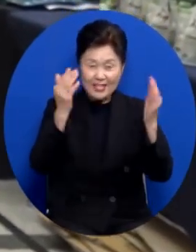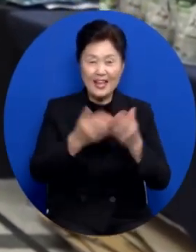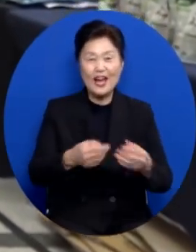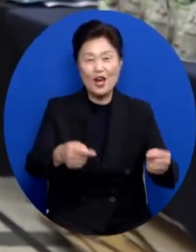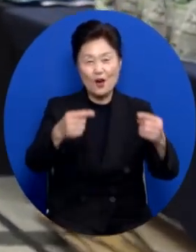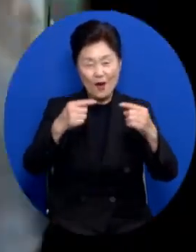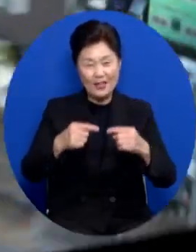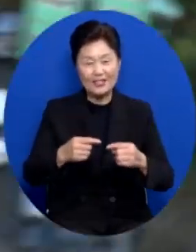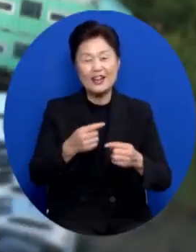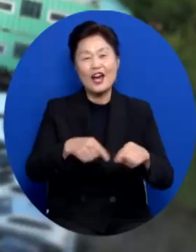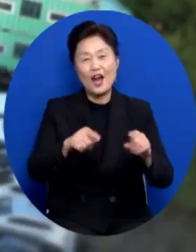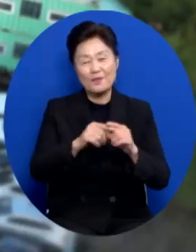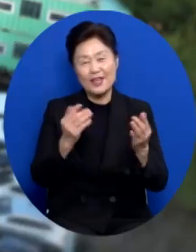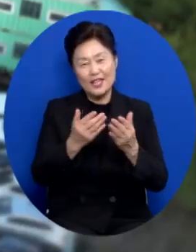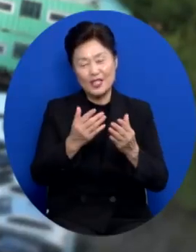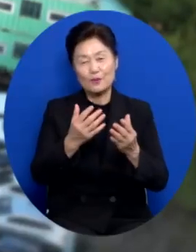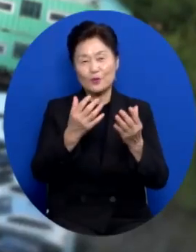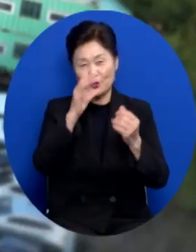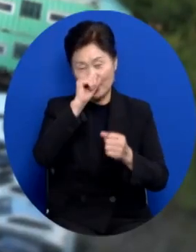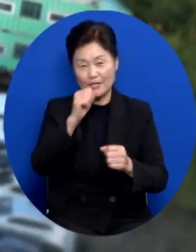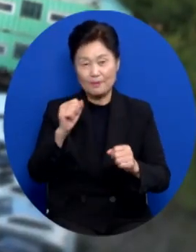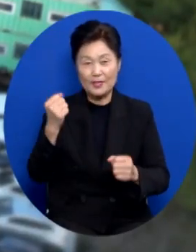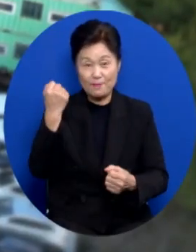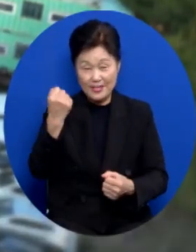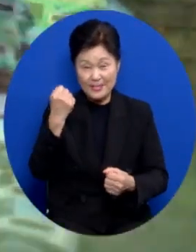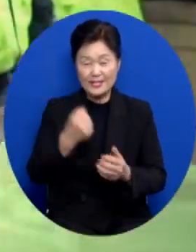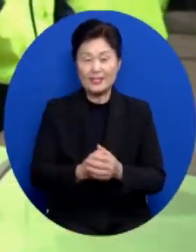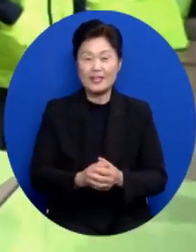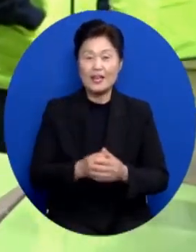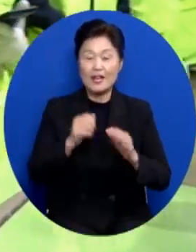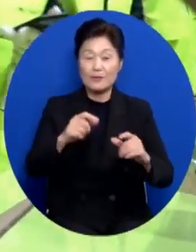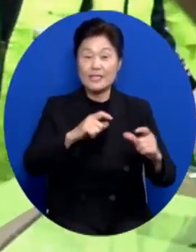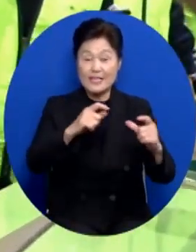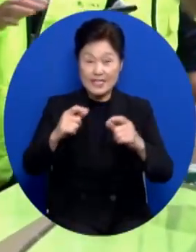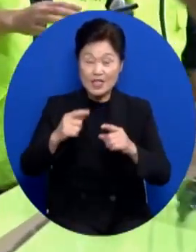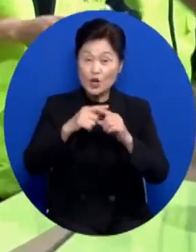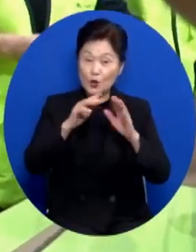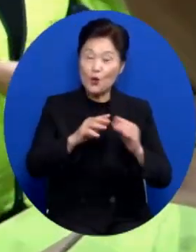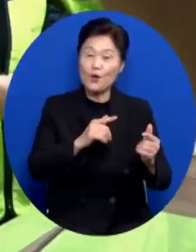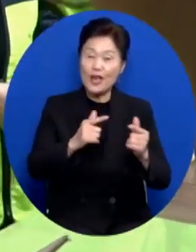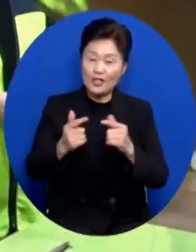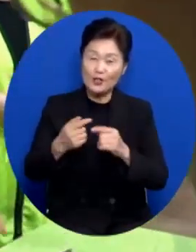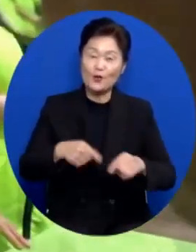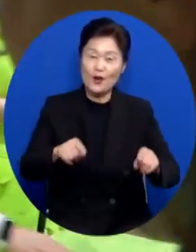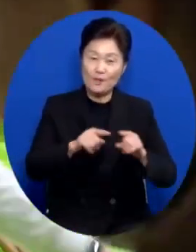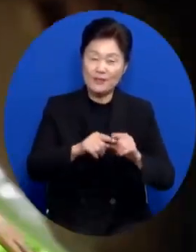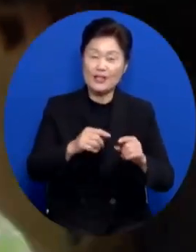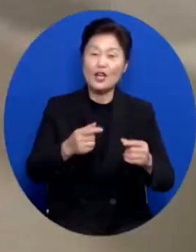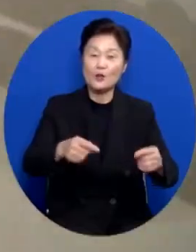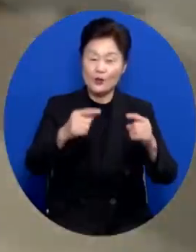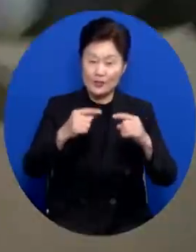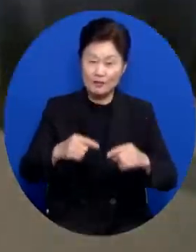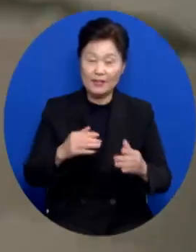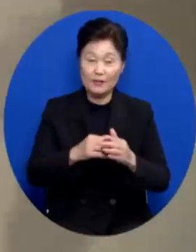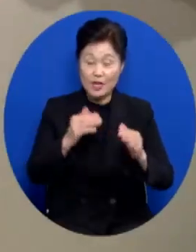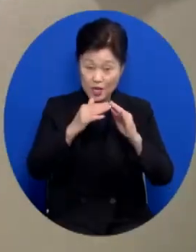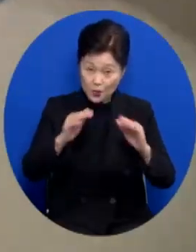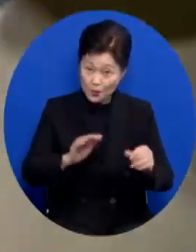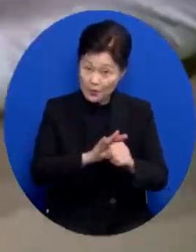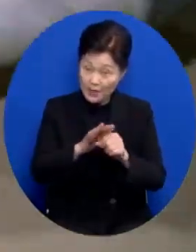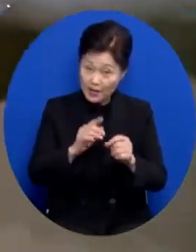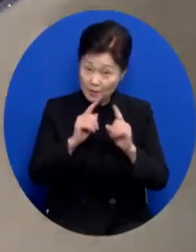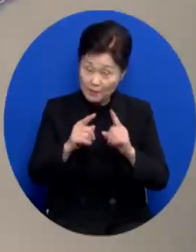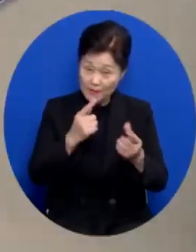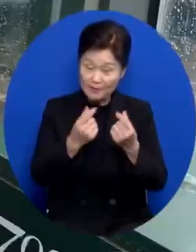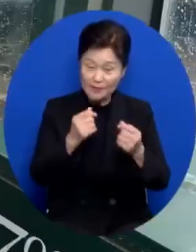좋겠습니다. 파이팅! 이번 미라클 프로젝트에는 지역교회도 뜻을 모았습니다. 이웃을 사랑하라는 성경 말씀처럼